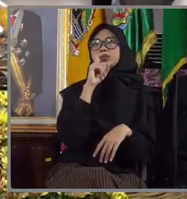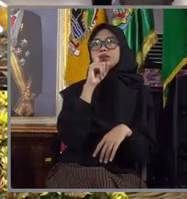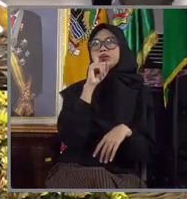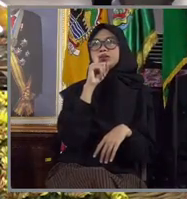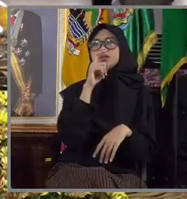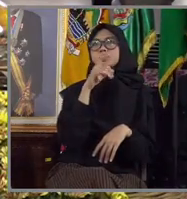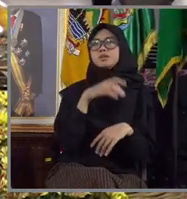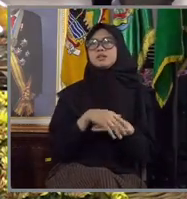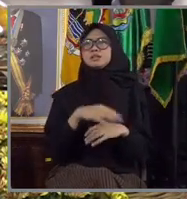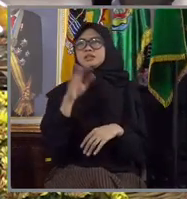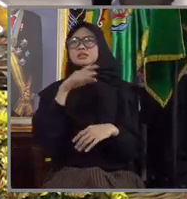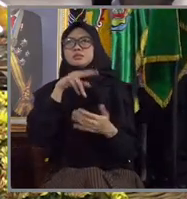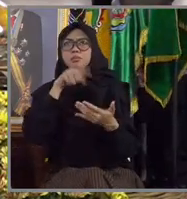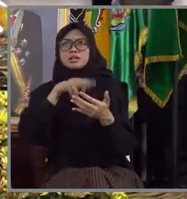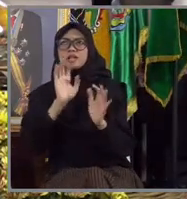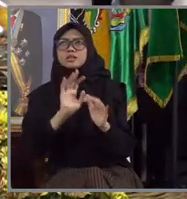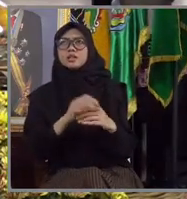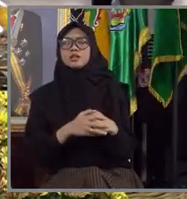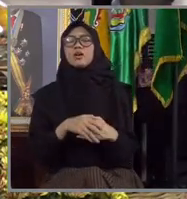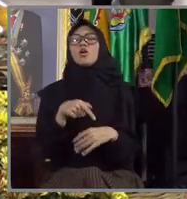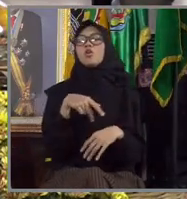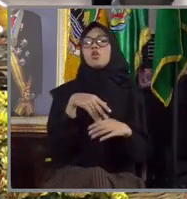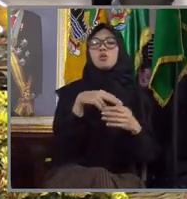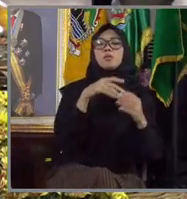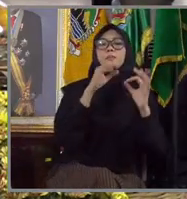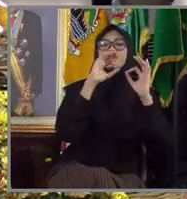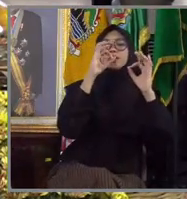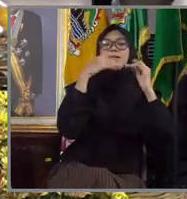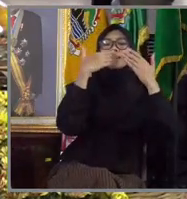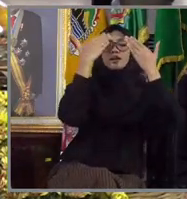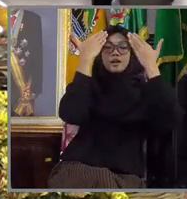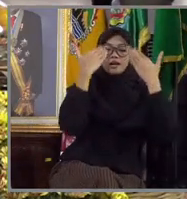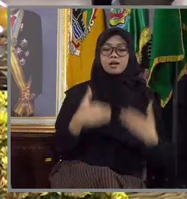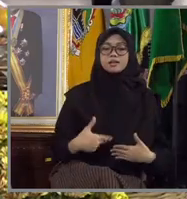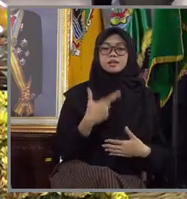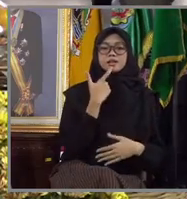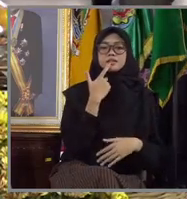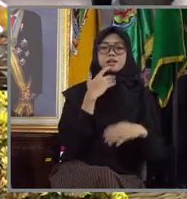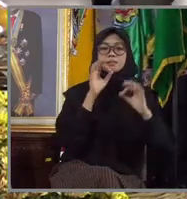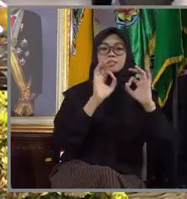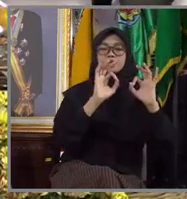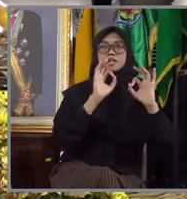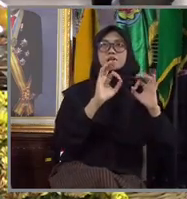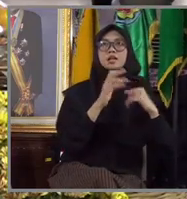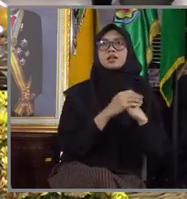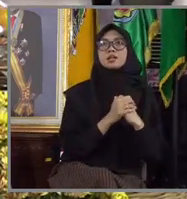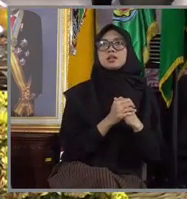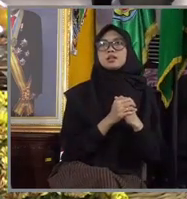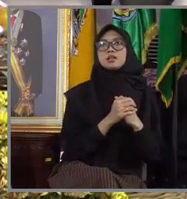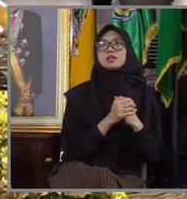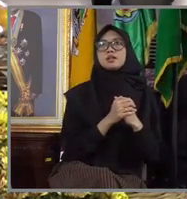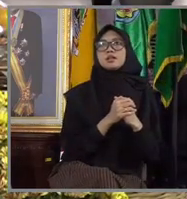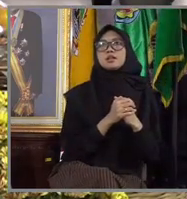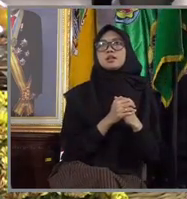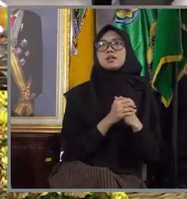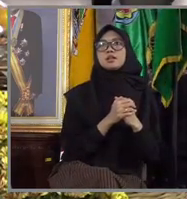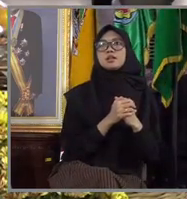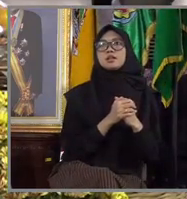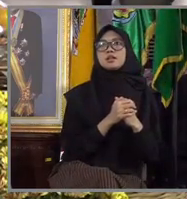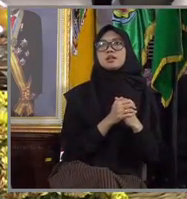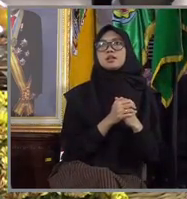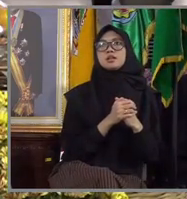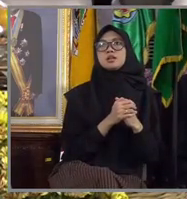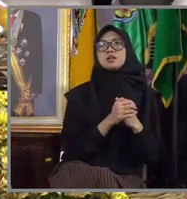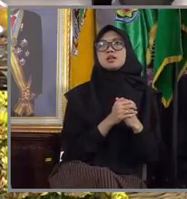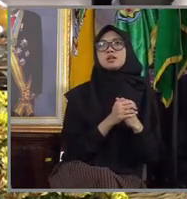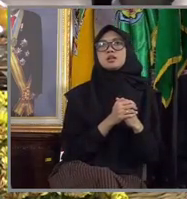kamu tak warnane supaya pendidikan karakter Oh ya di dunia pendidikan bisa diinterupsi instruksikan untuk